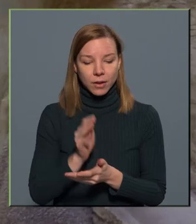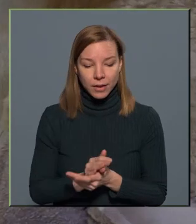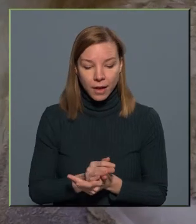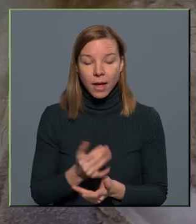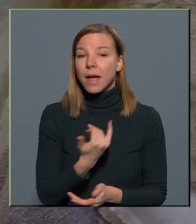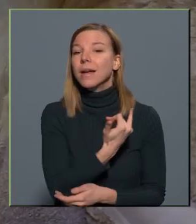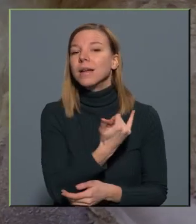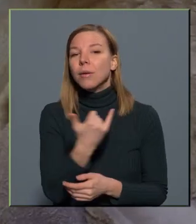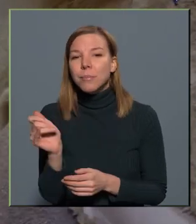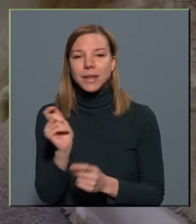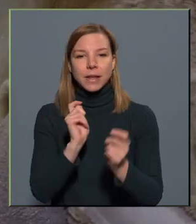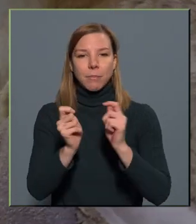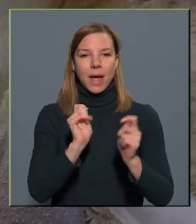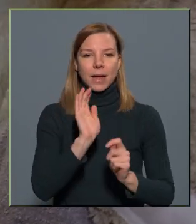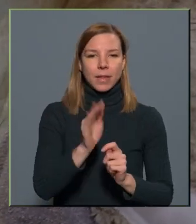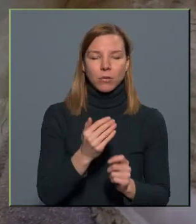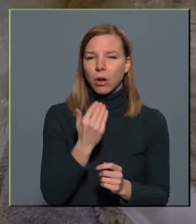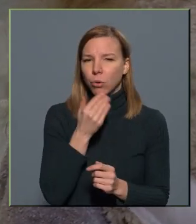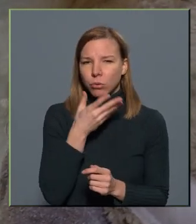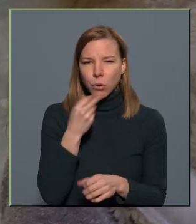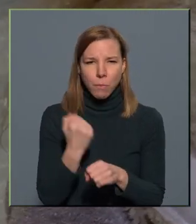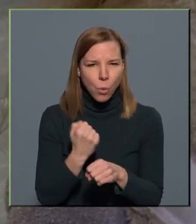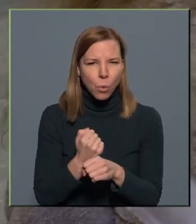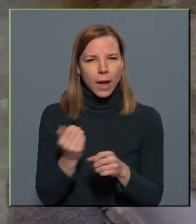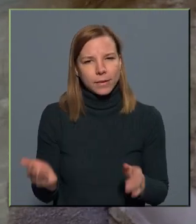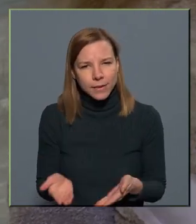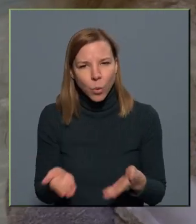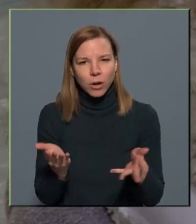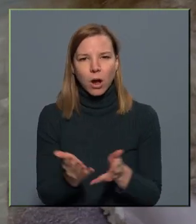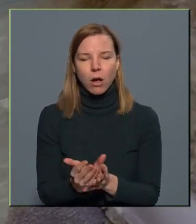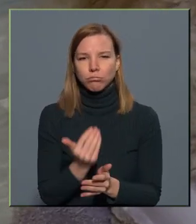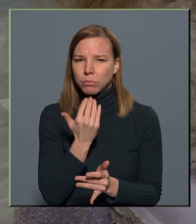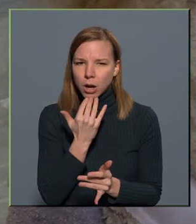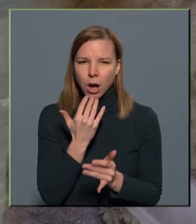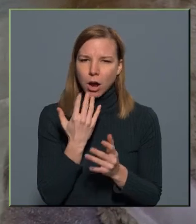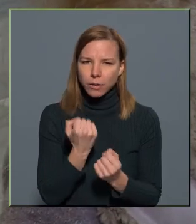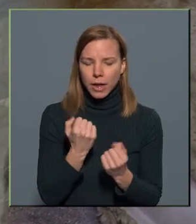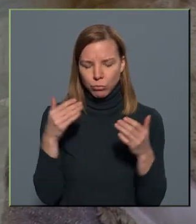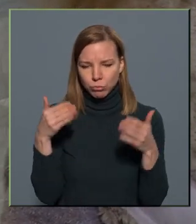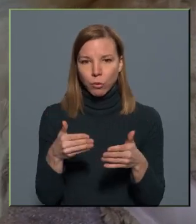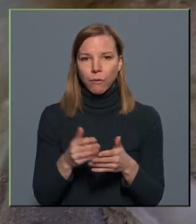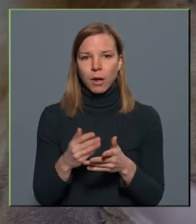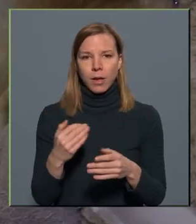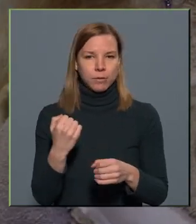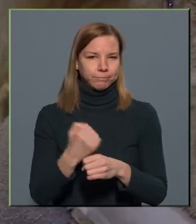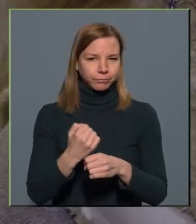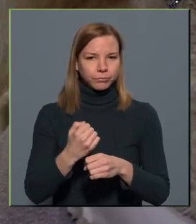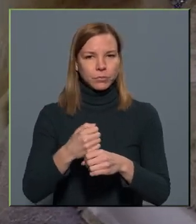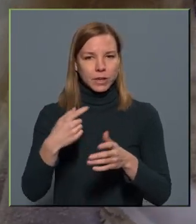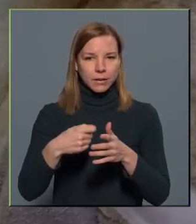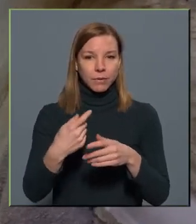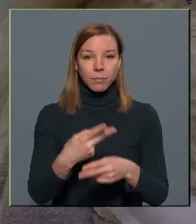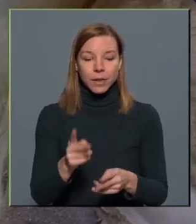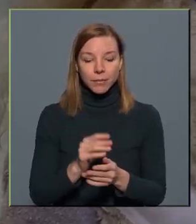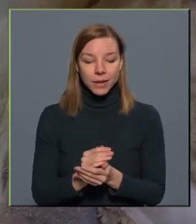munkát, azt a szorgalmat, azt az akaratot, amit beletettek ebbe a mostani filmszemlébe, és arra kérem őket,